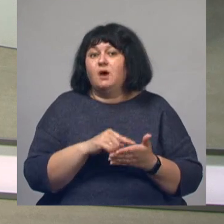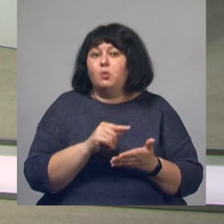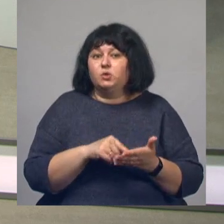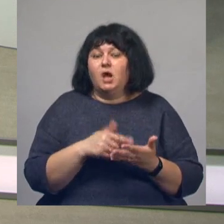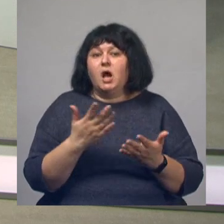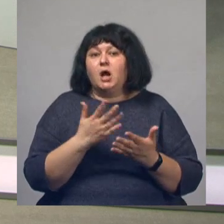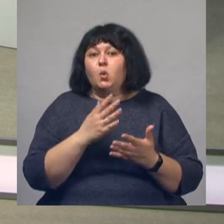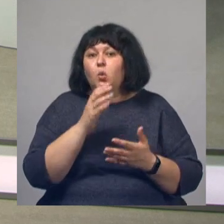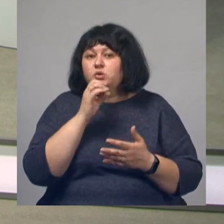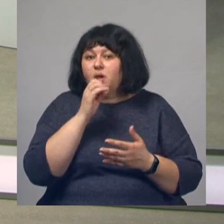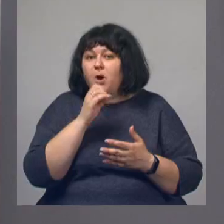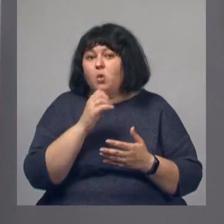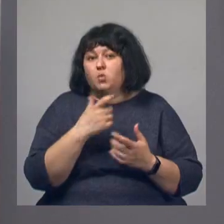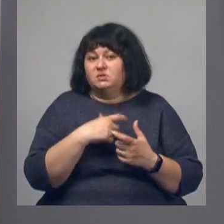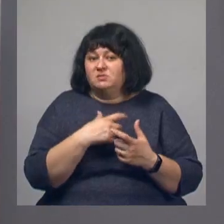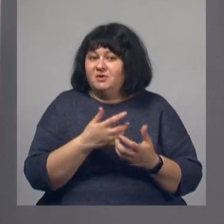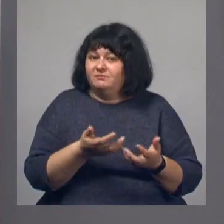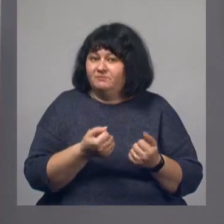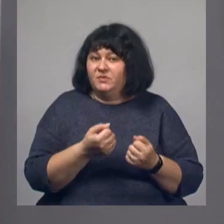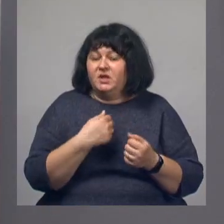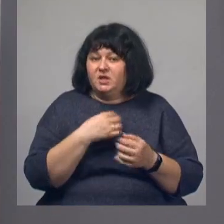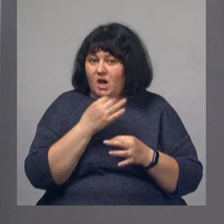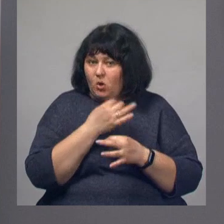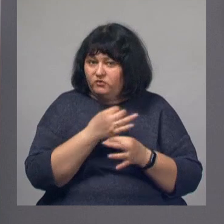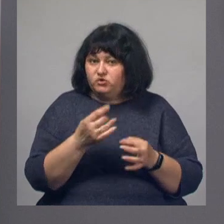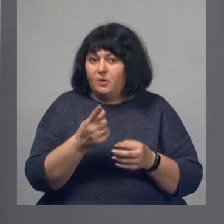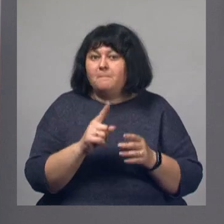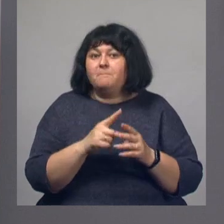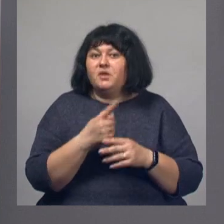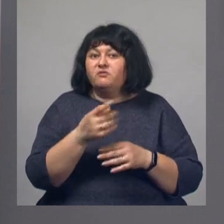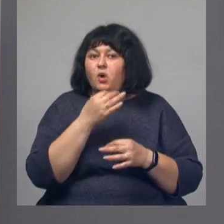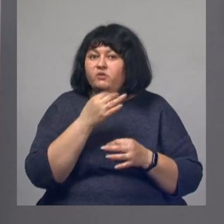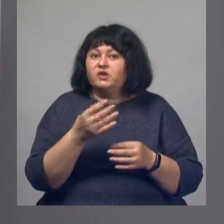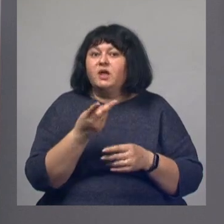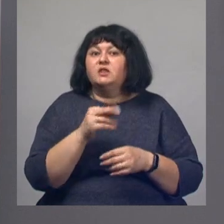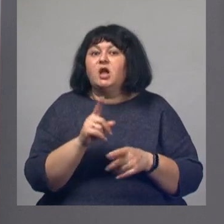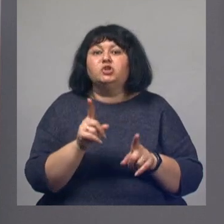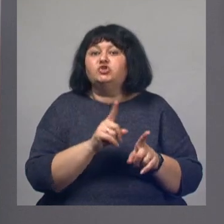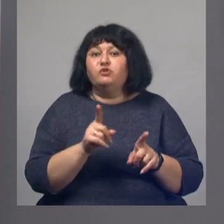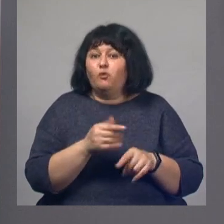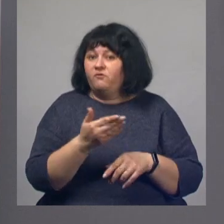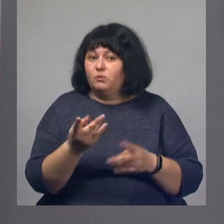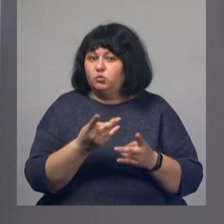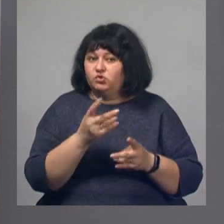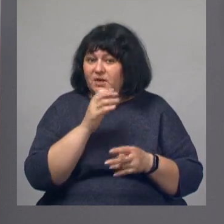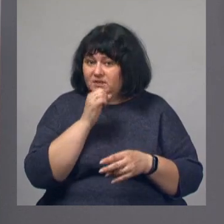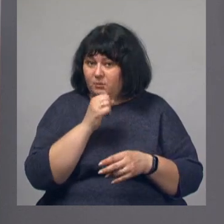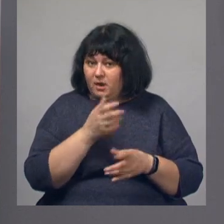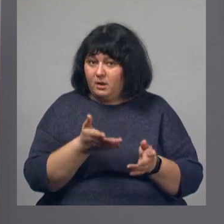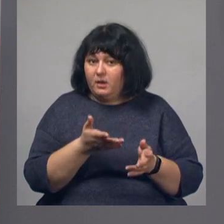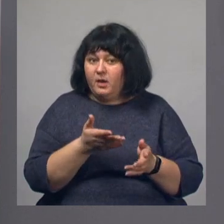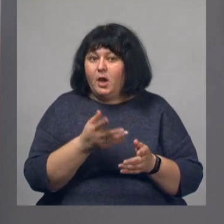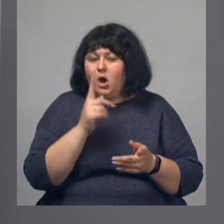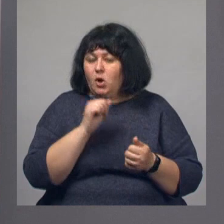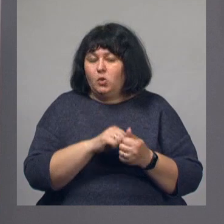собаку завести в первую очередь, я отвечаю: вы, во-первых, ответьте себе на вопрос, для чего вам эта собака. Потому что, ну,